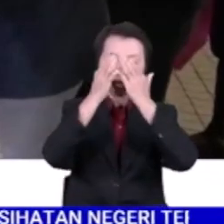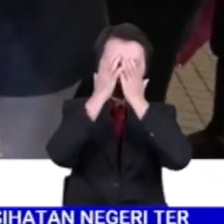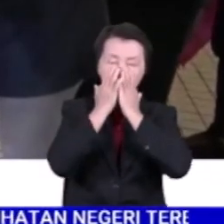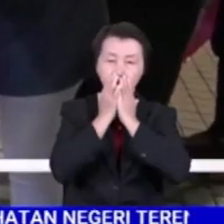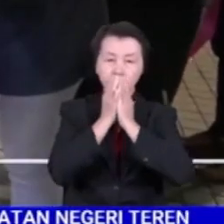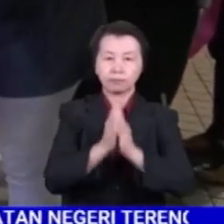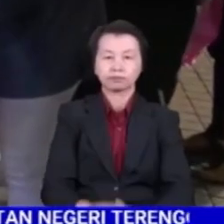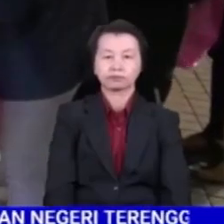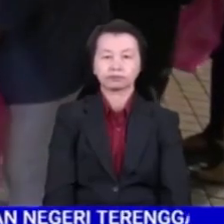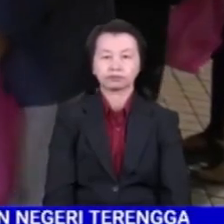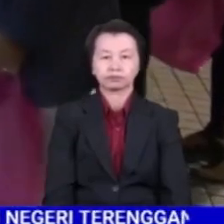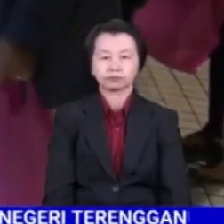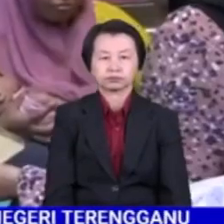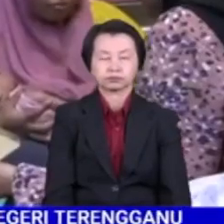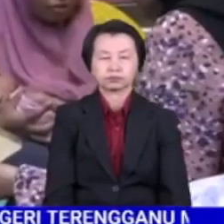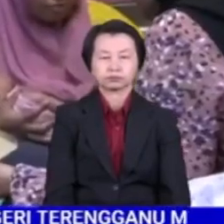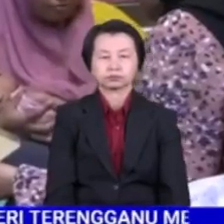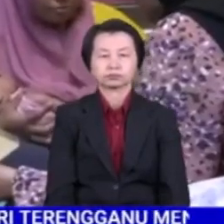lah.